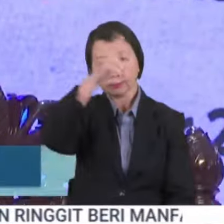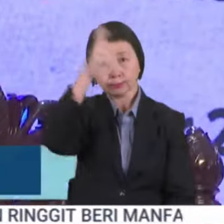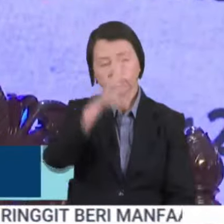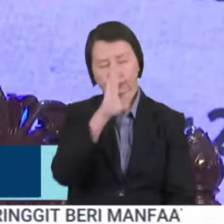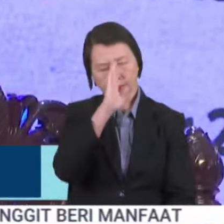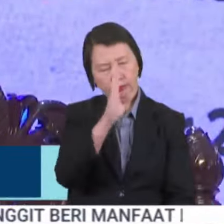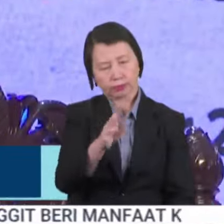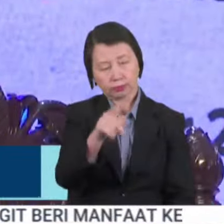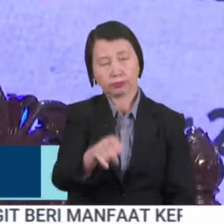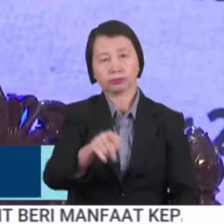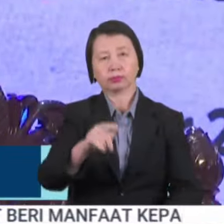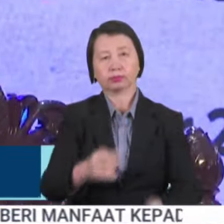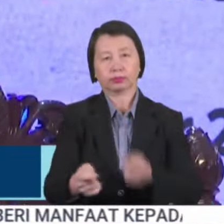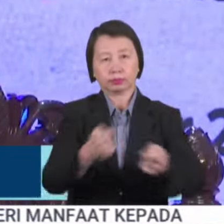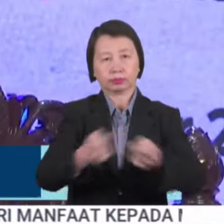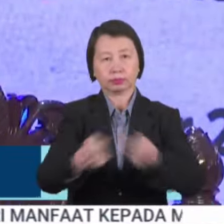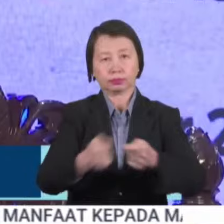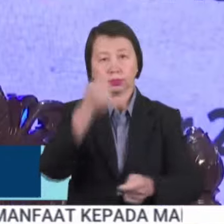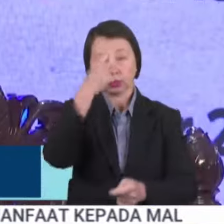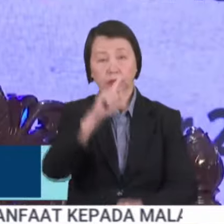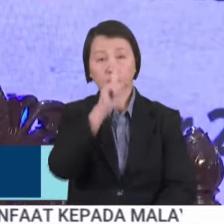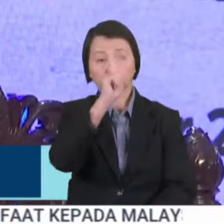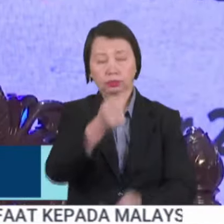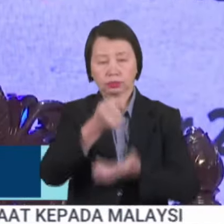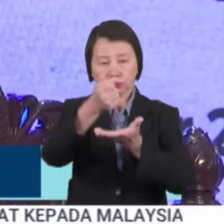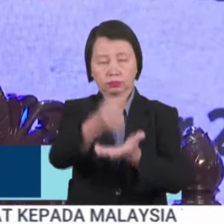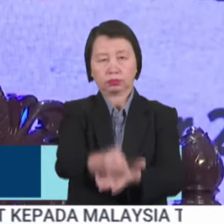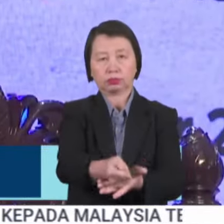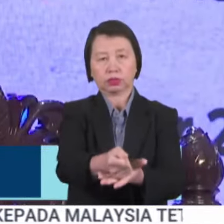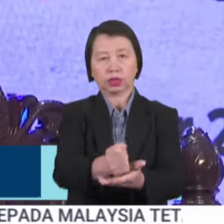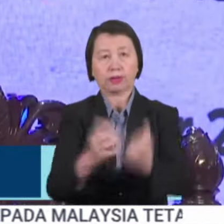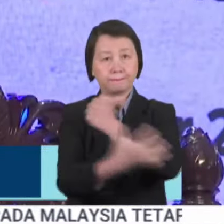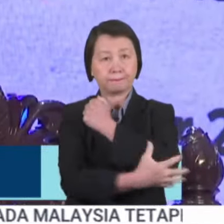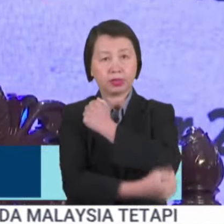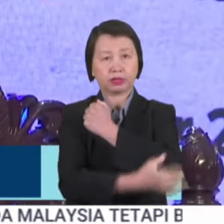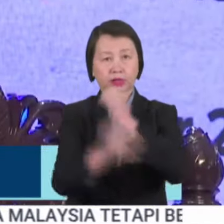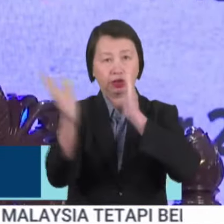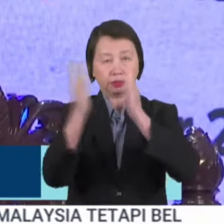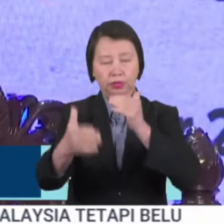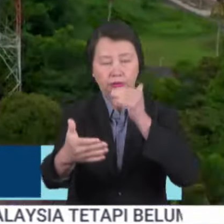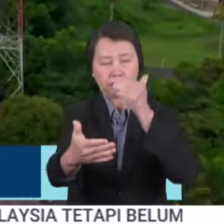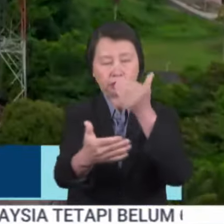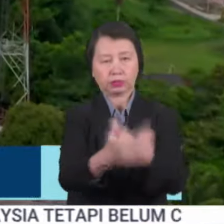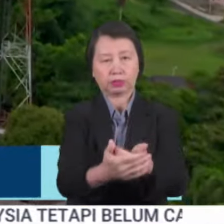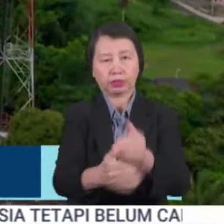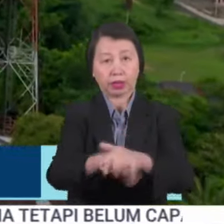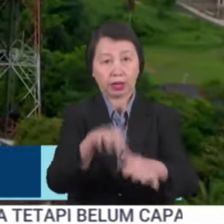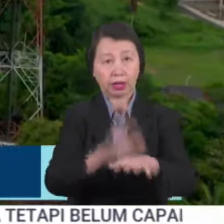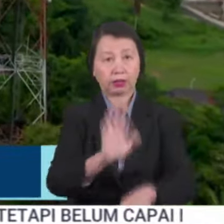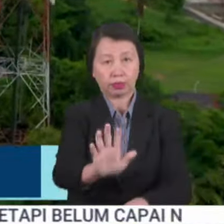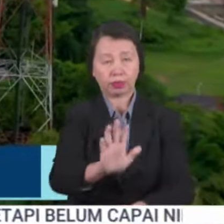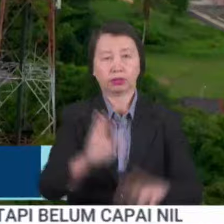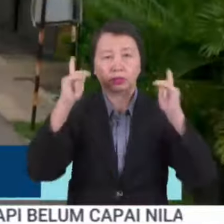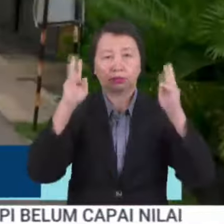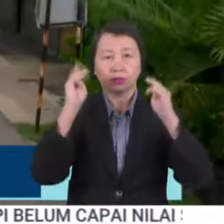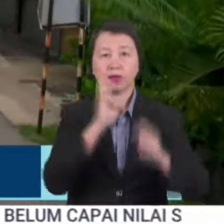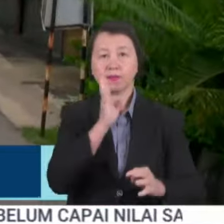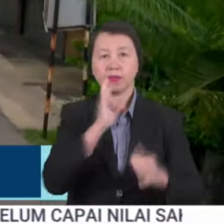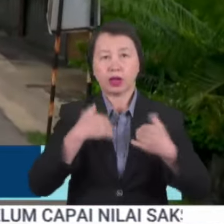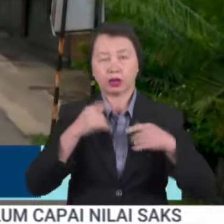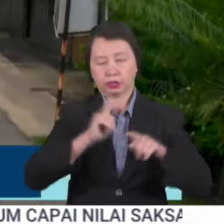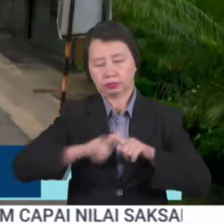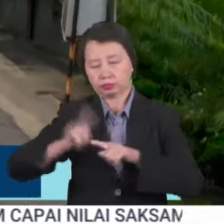Kerajaan fokus kepada isu tata kelola bagi memastikan bantuan golongan miskin di negara ini sampai kepada sasaran. Perdana Menteri berkata walaupun